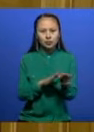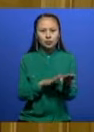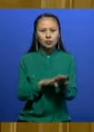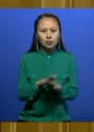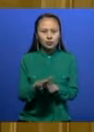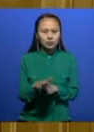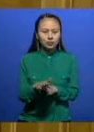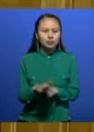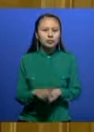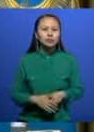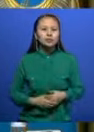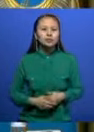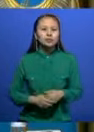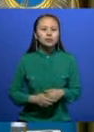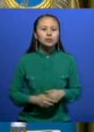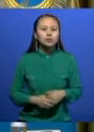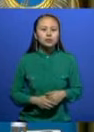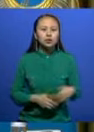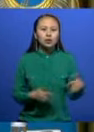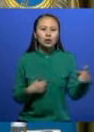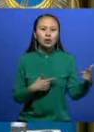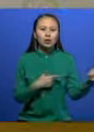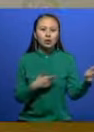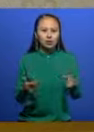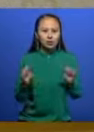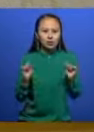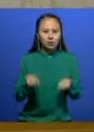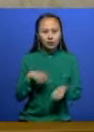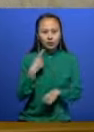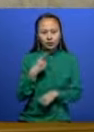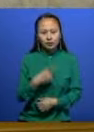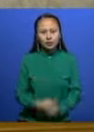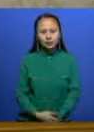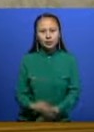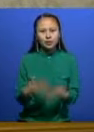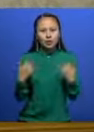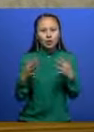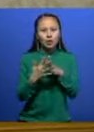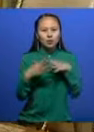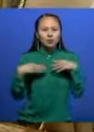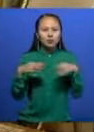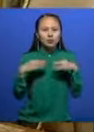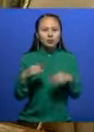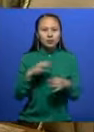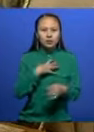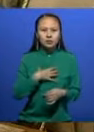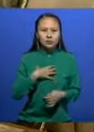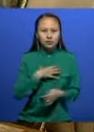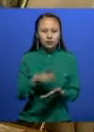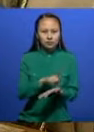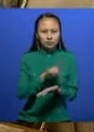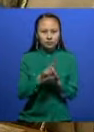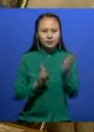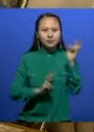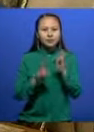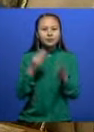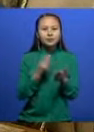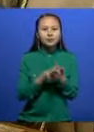енді толық дайынбыз деп айтуға болады. Қазір ауыл шаруашылығы алдында маңызды міндеттер